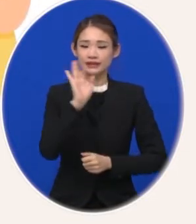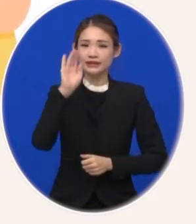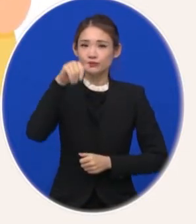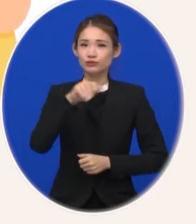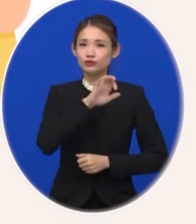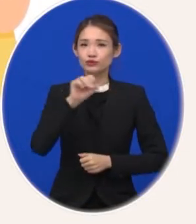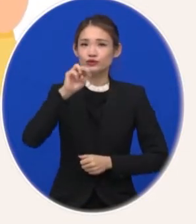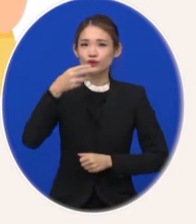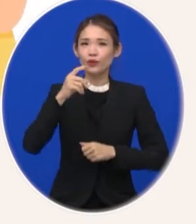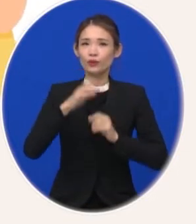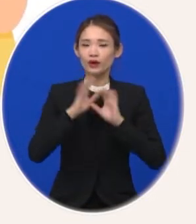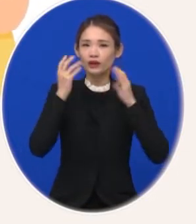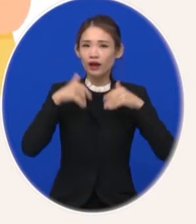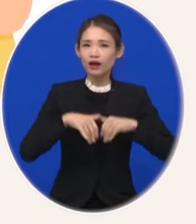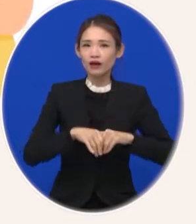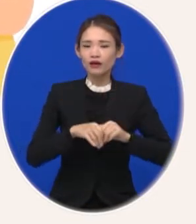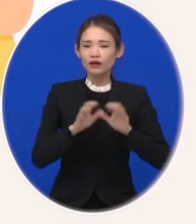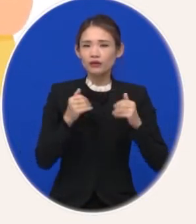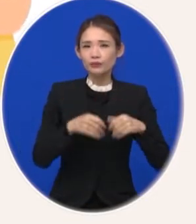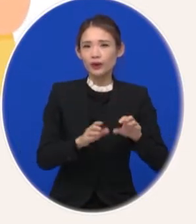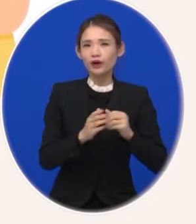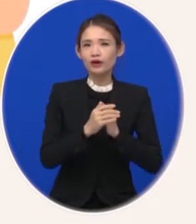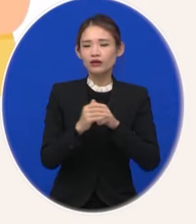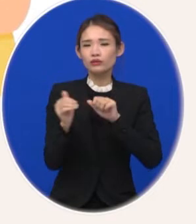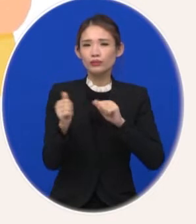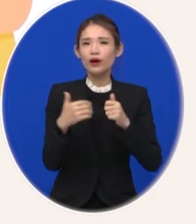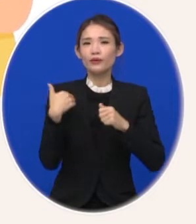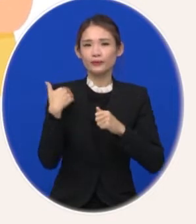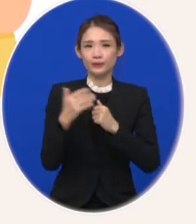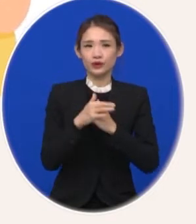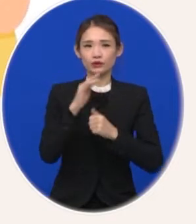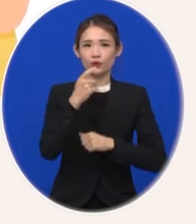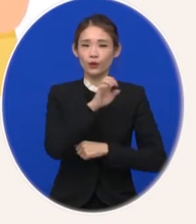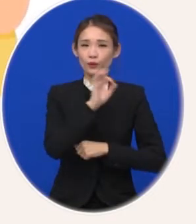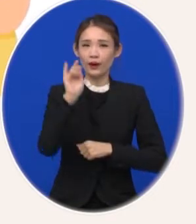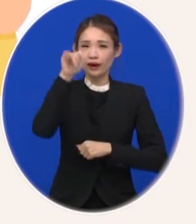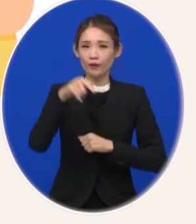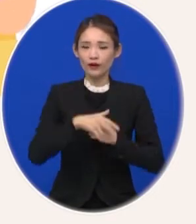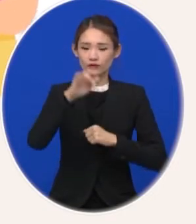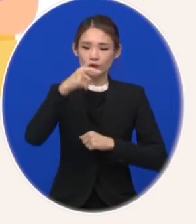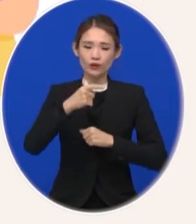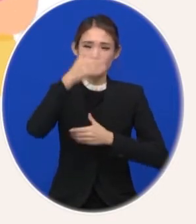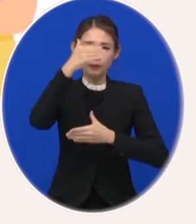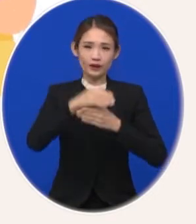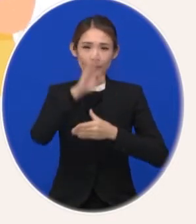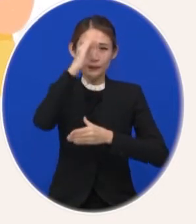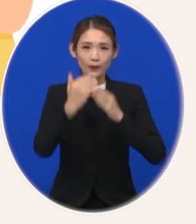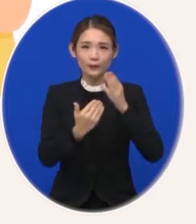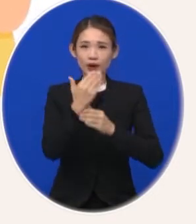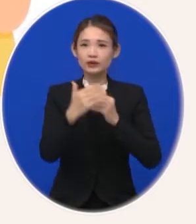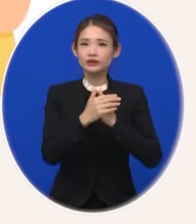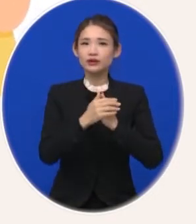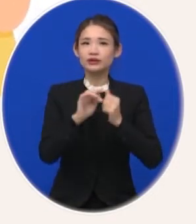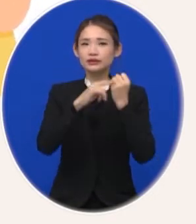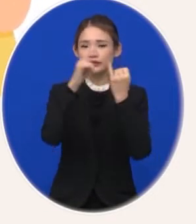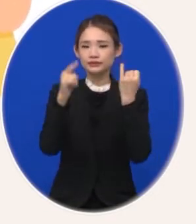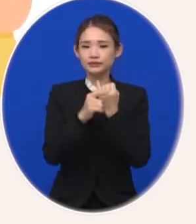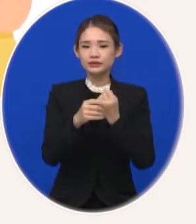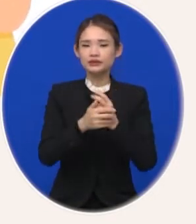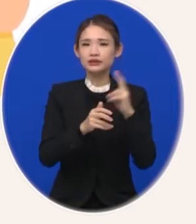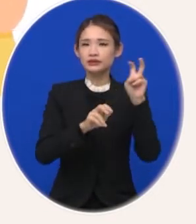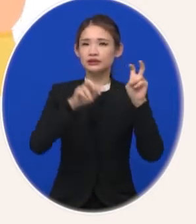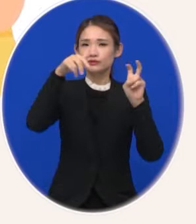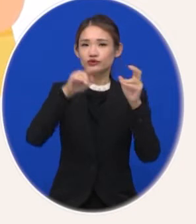이부프로펜은 유산의 위험을 증가시키는 것으로 알려져 있으며 동맥관 조기 폐쇄의 가능성이 있어 임신 20주 이후